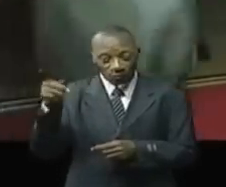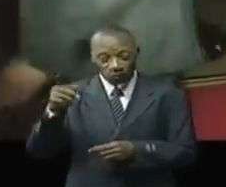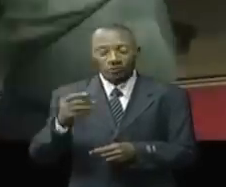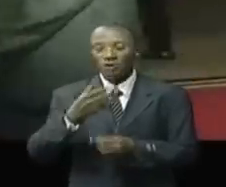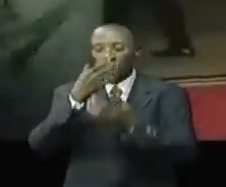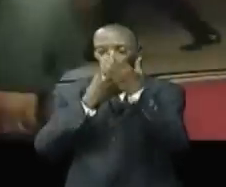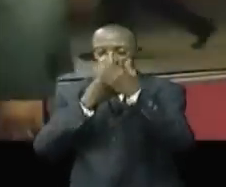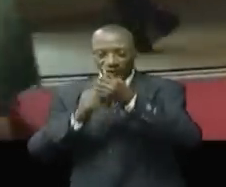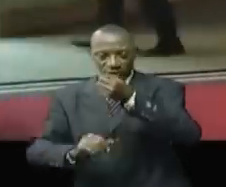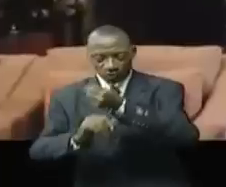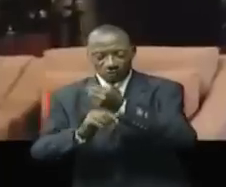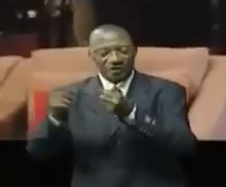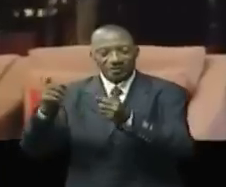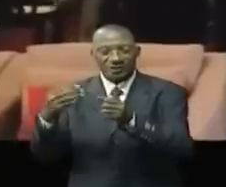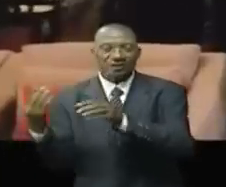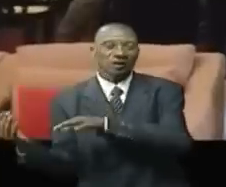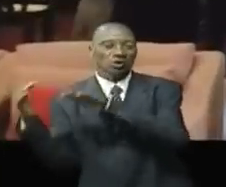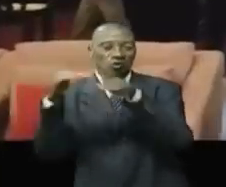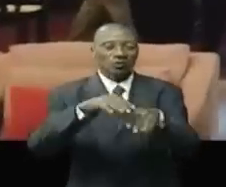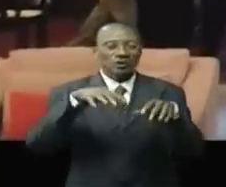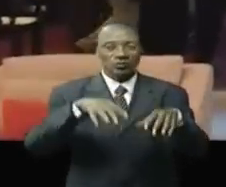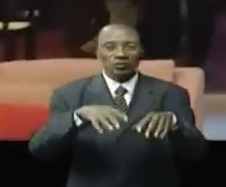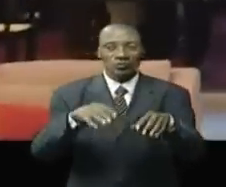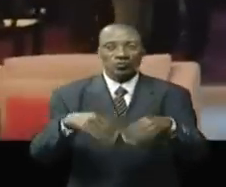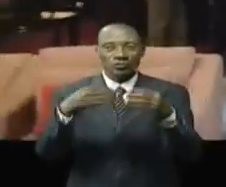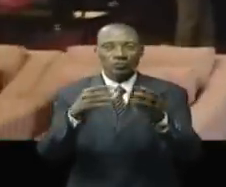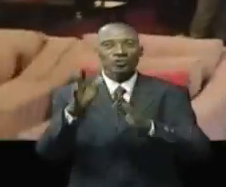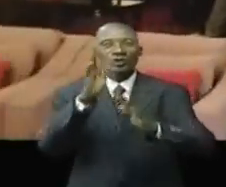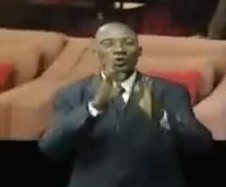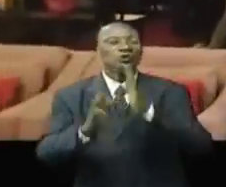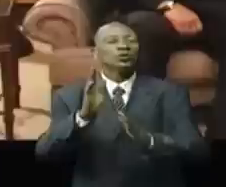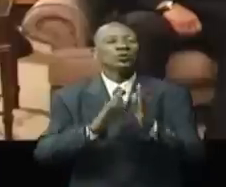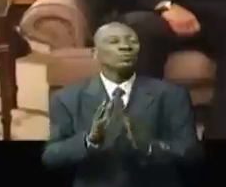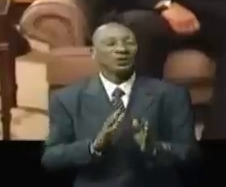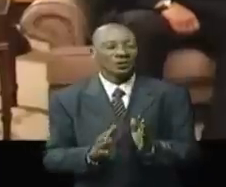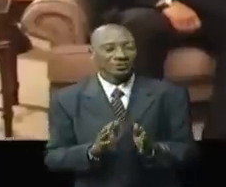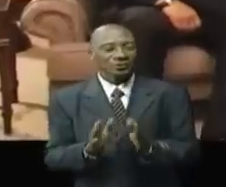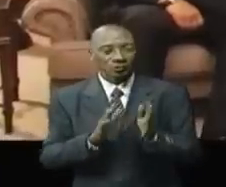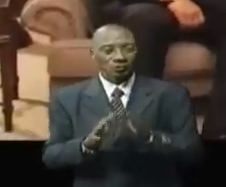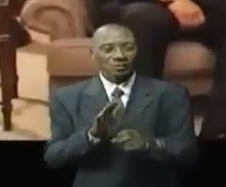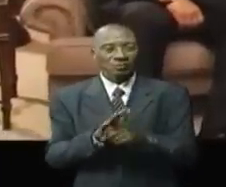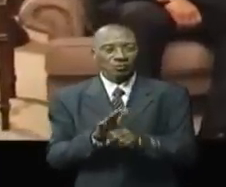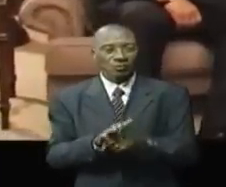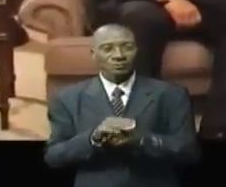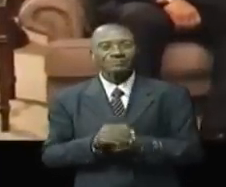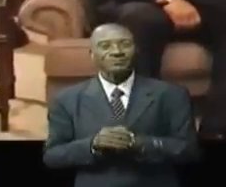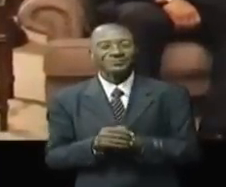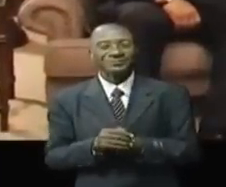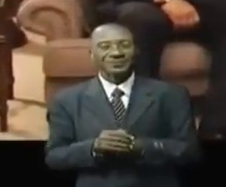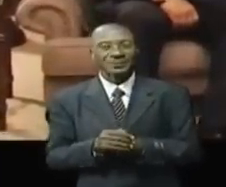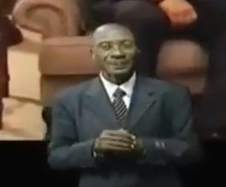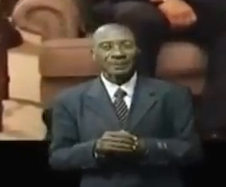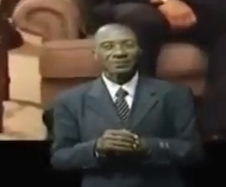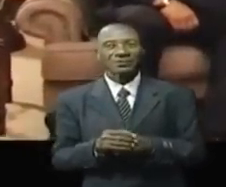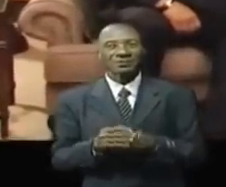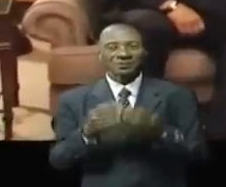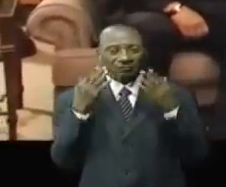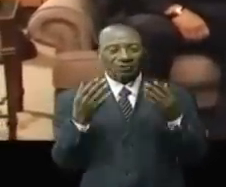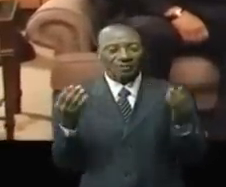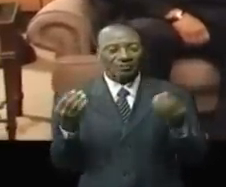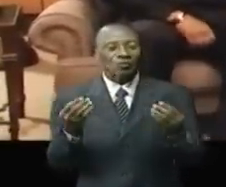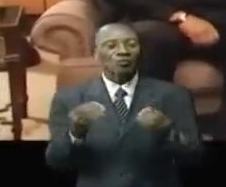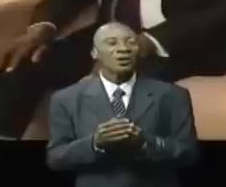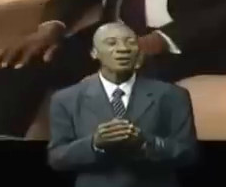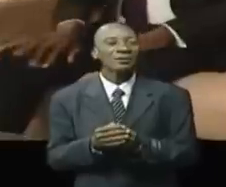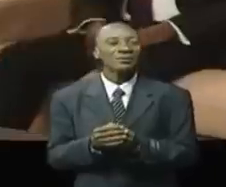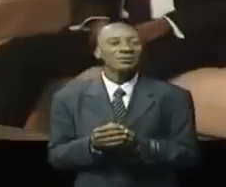communauté à accélérer la mise en place de la force régionale. Ce dimanche 19 juin, les chefs d'état-major généraux de sept